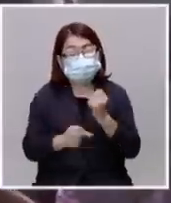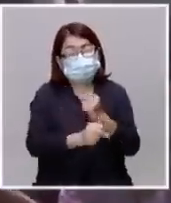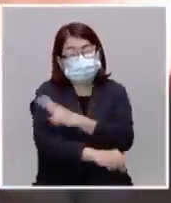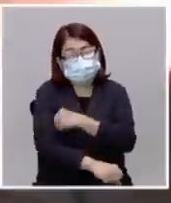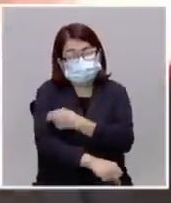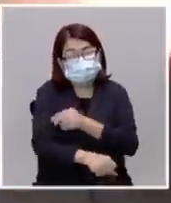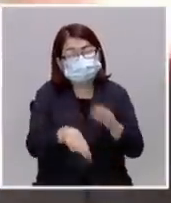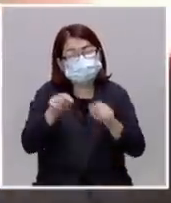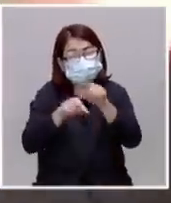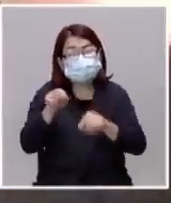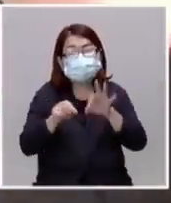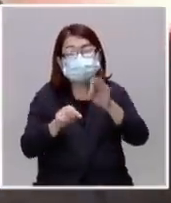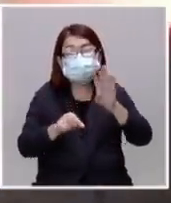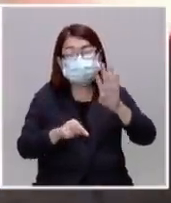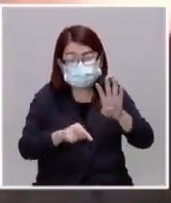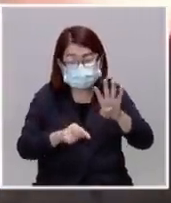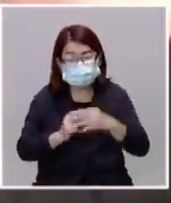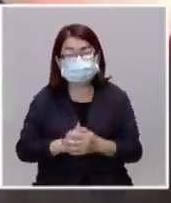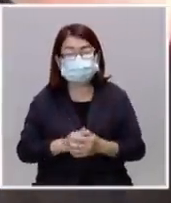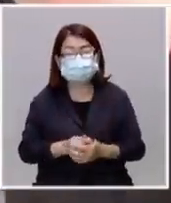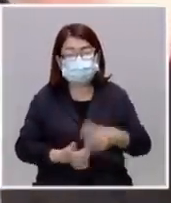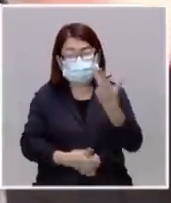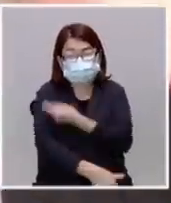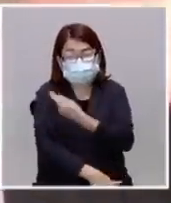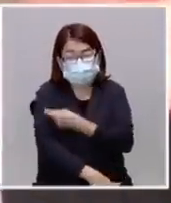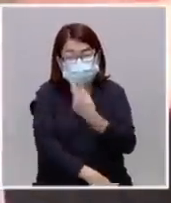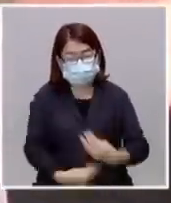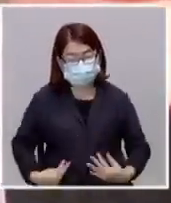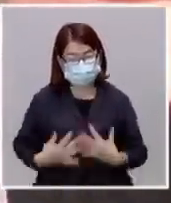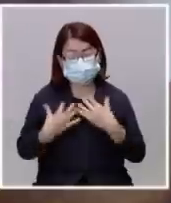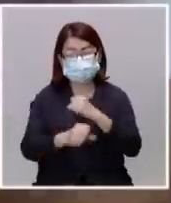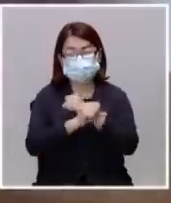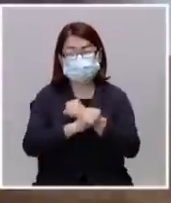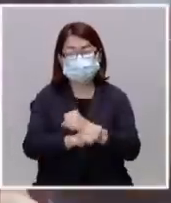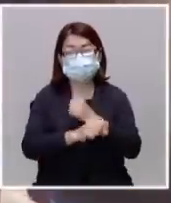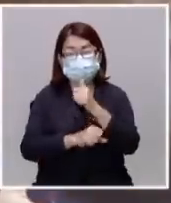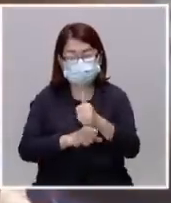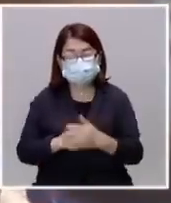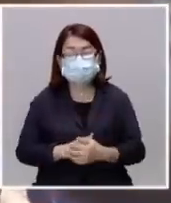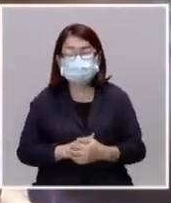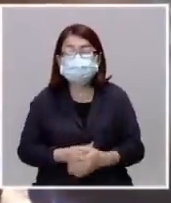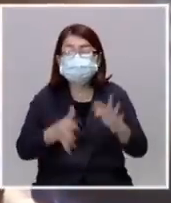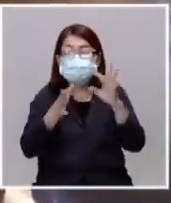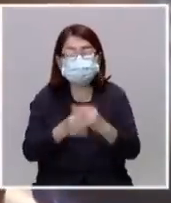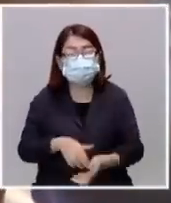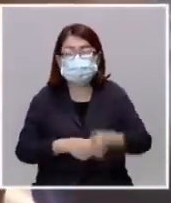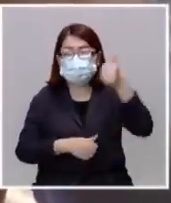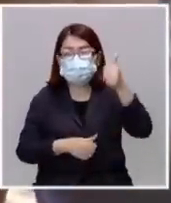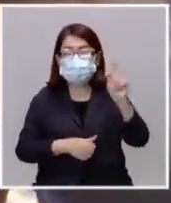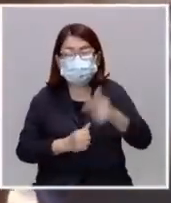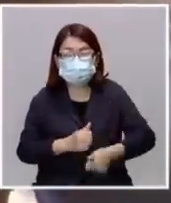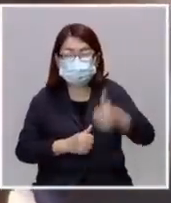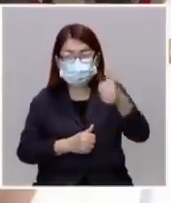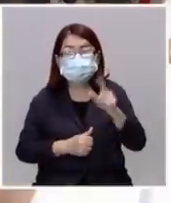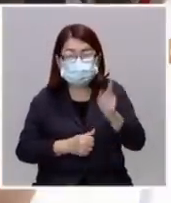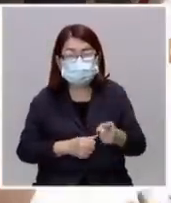พทย์ 94% จากจำนวนที่ว่าไปเนี่ยได้รับการป้องกันจากการติดโควิด-19 ซึ่งเป็นผลลัพธ์ที่เกินกว่าที่ได้จากการทดลอง